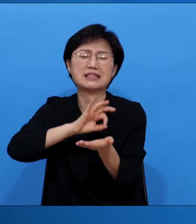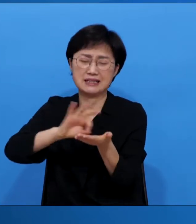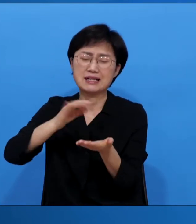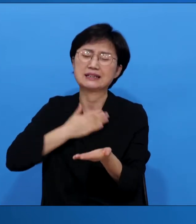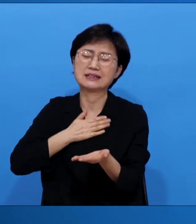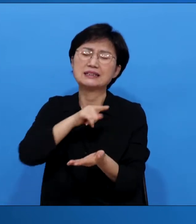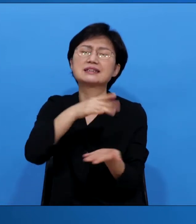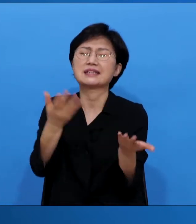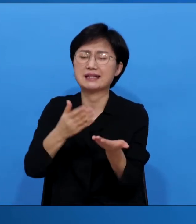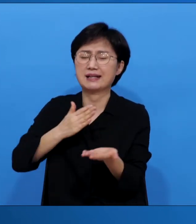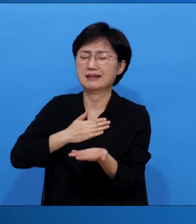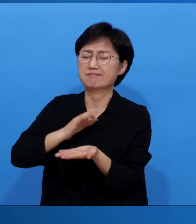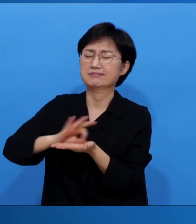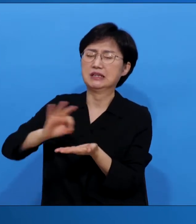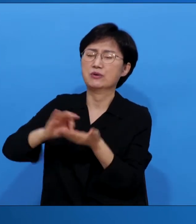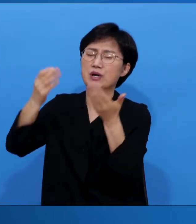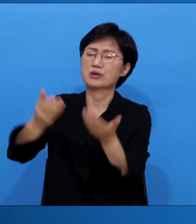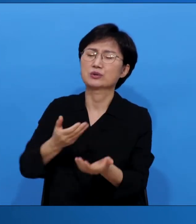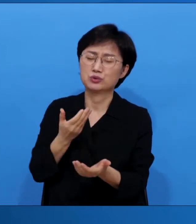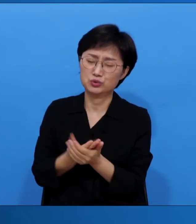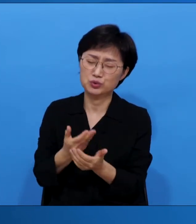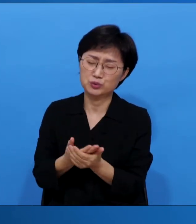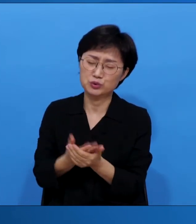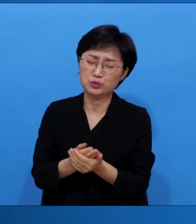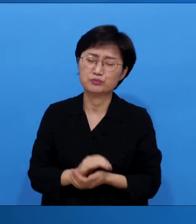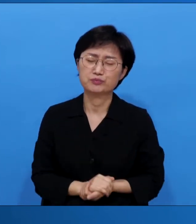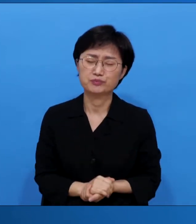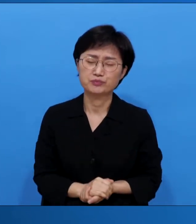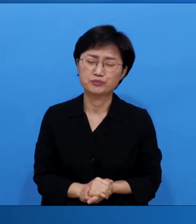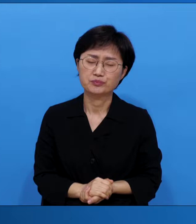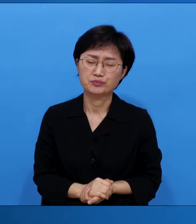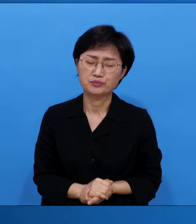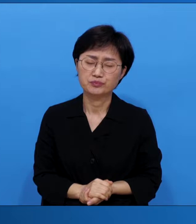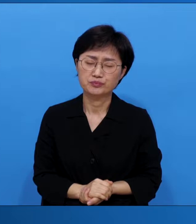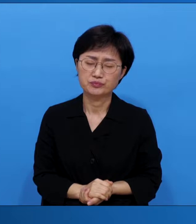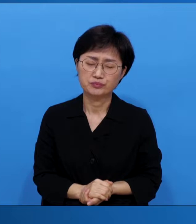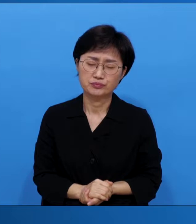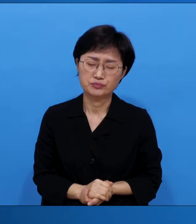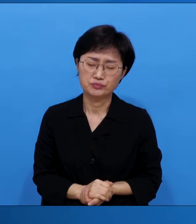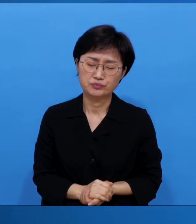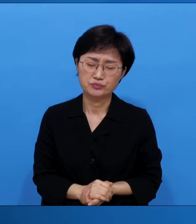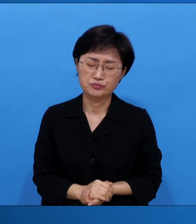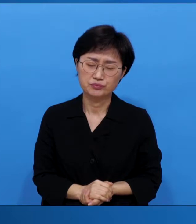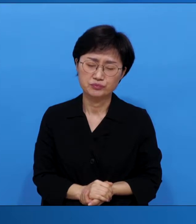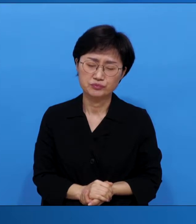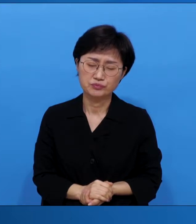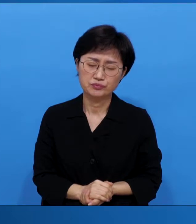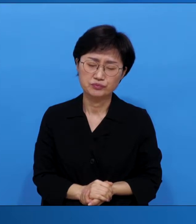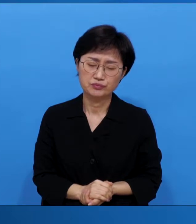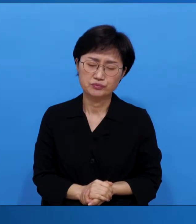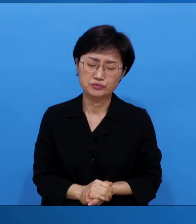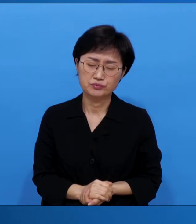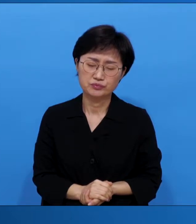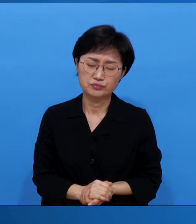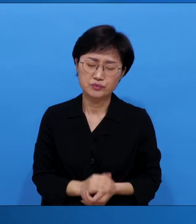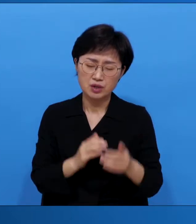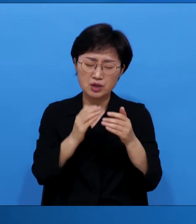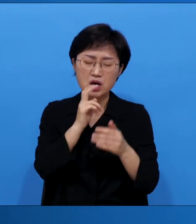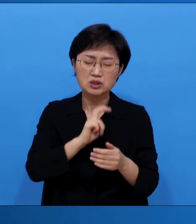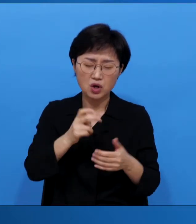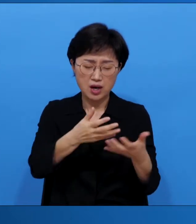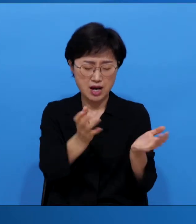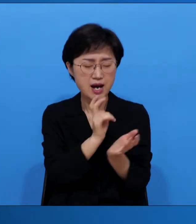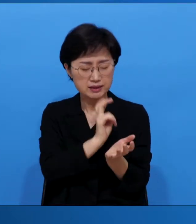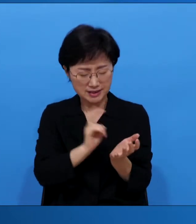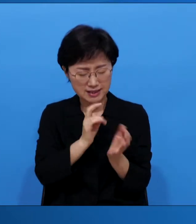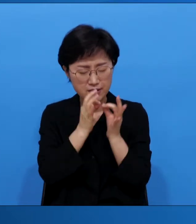well placed in our hearts. May we also stand as main figures who save ourselves and all we meet with your word. 성가대 찬양을